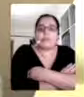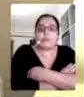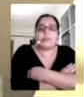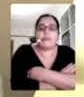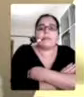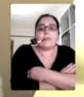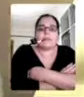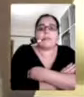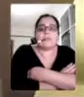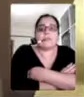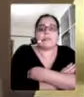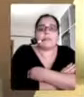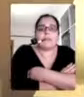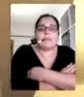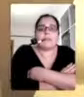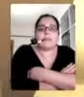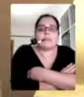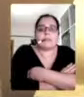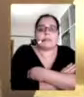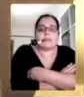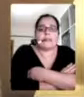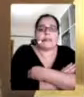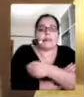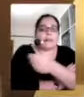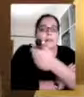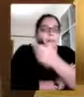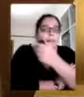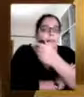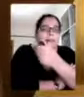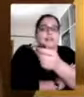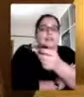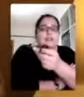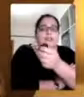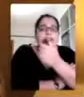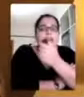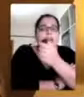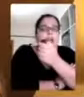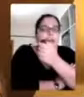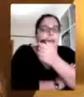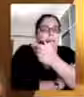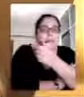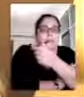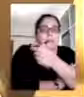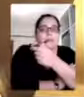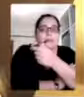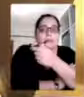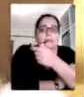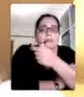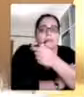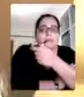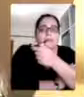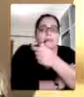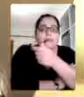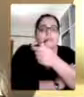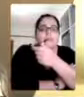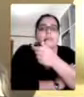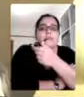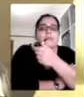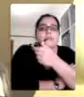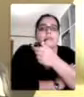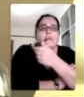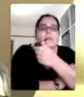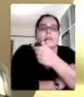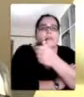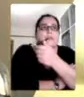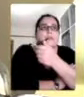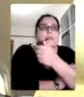şu içi tamamen şeyle kaplı. Hava geçirilen Contalı. contalı şeyle. Bu işte böyle yüzlük paketlerde